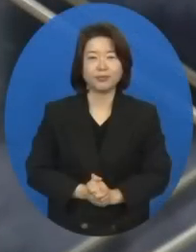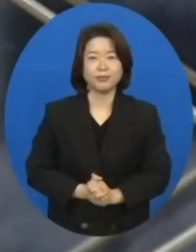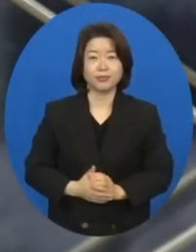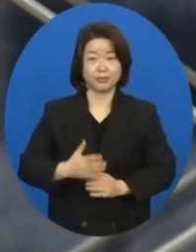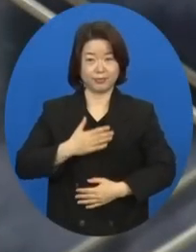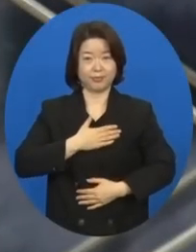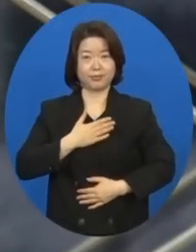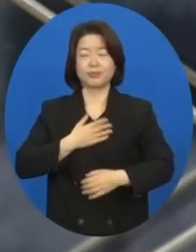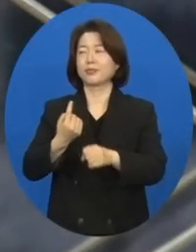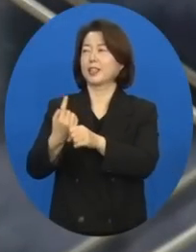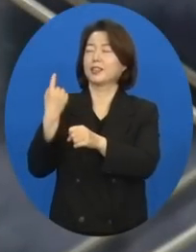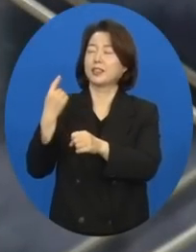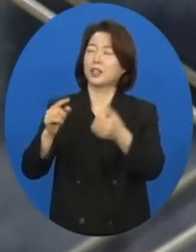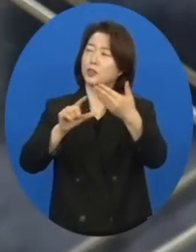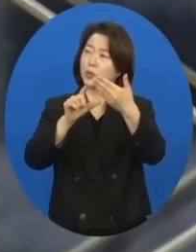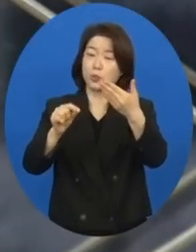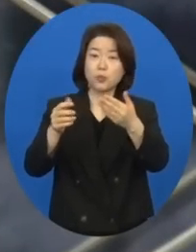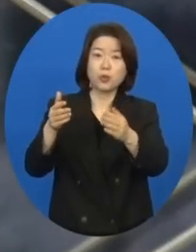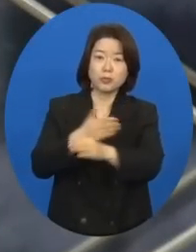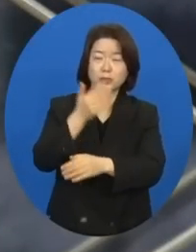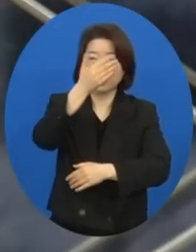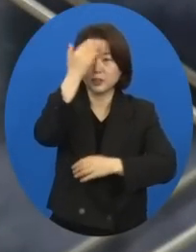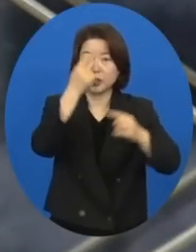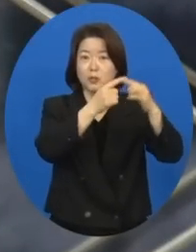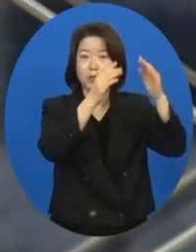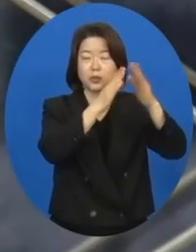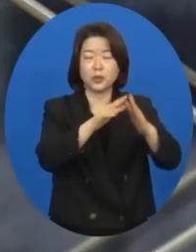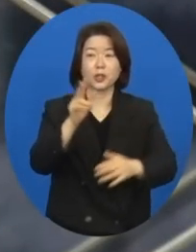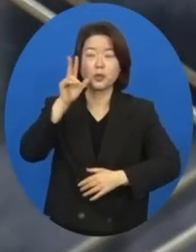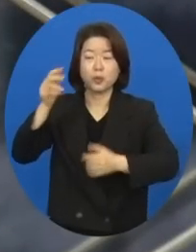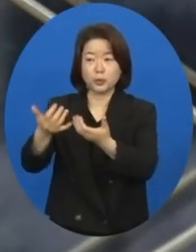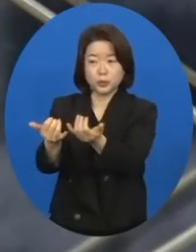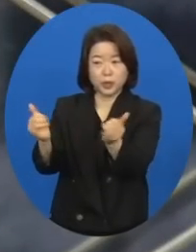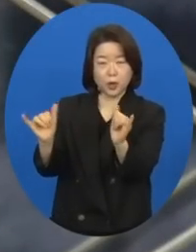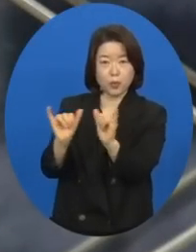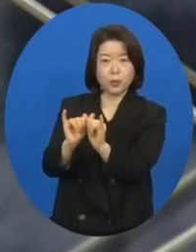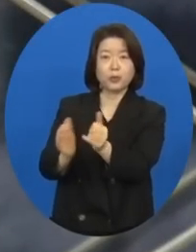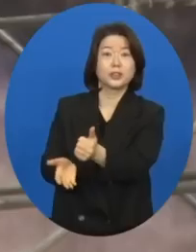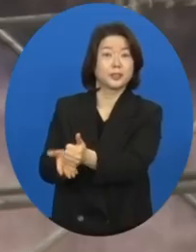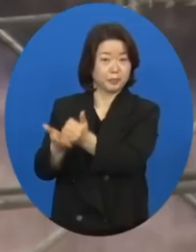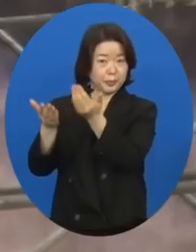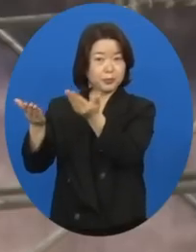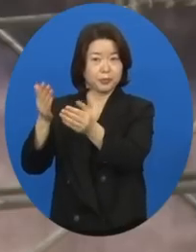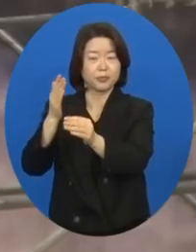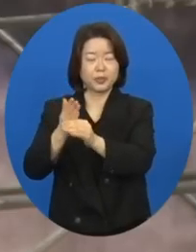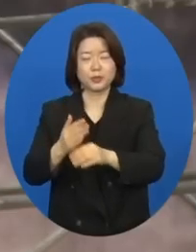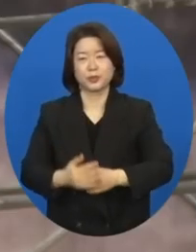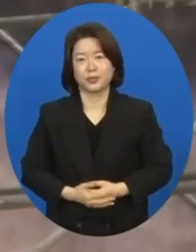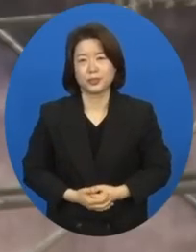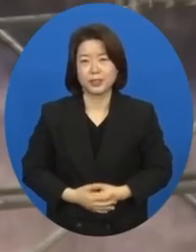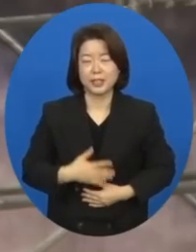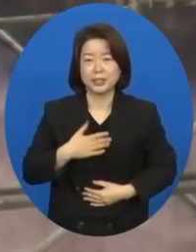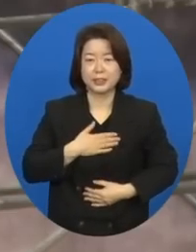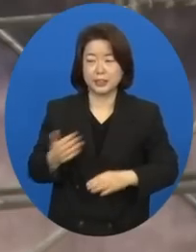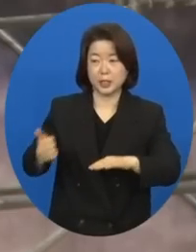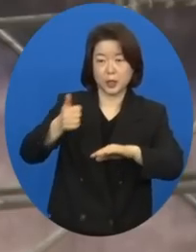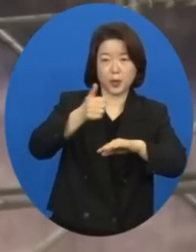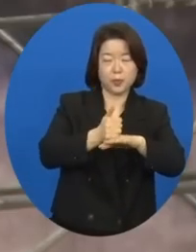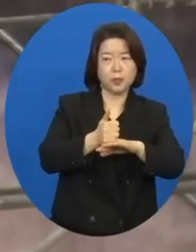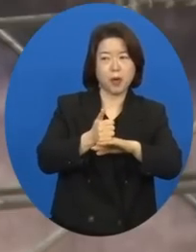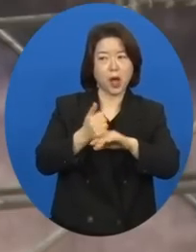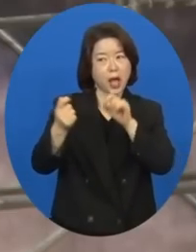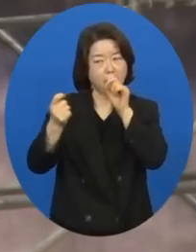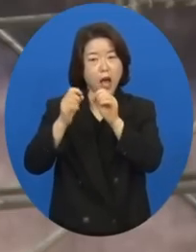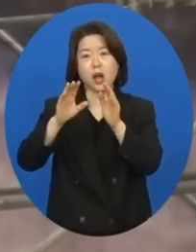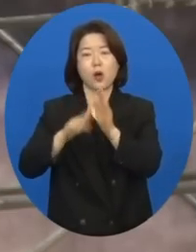저는 작년 9월부터 젊은이 교회 여우수아 공동체를 섬기고 있습니다. 제가 부임한 지 얼마 안 되었을 때